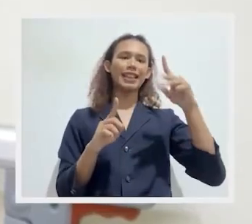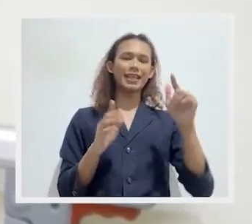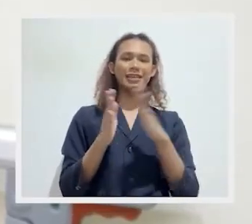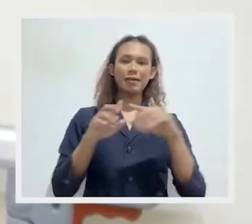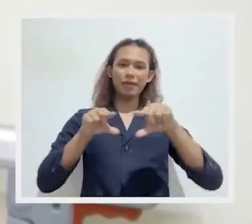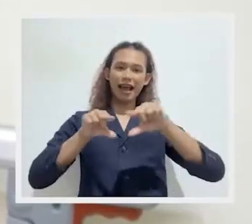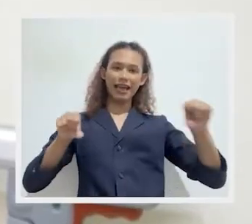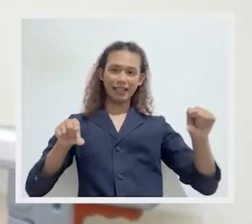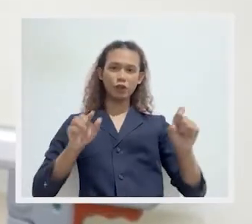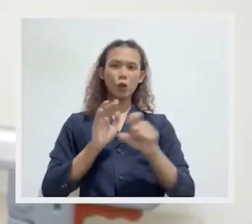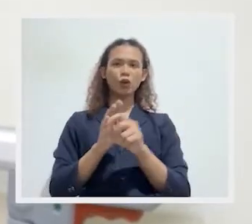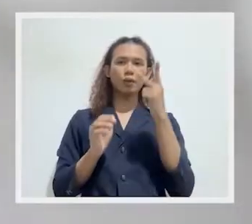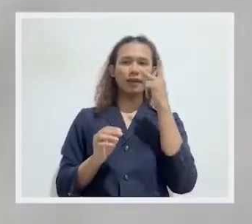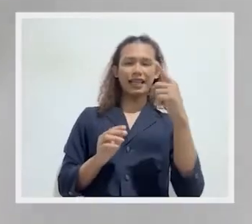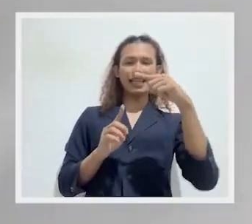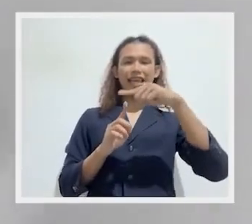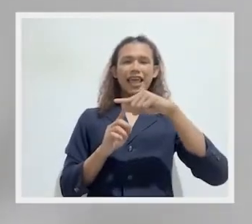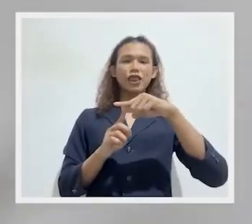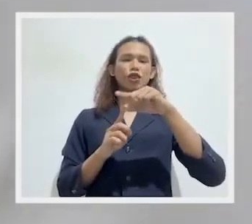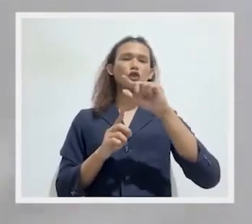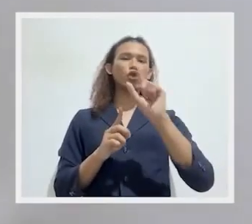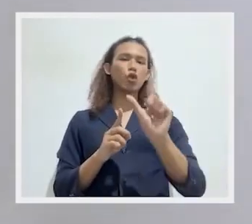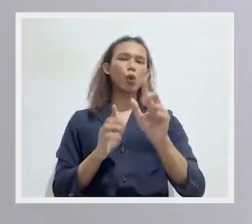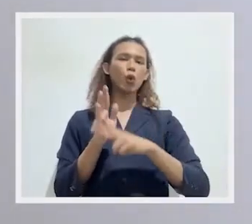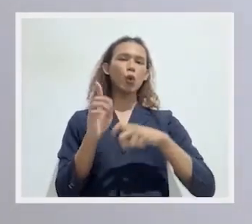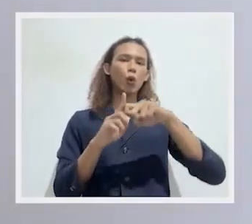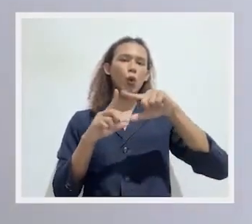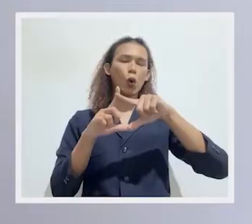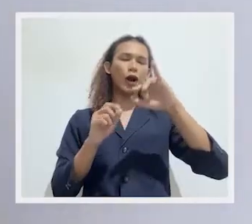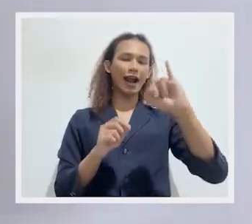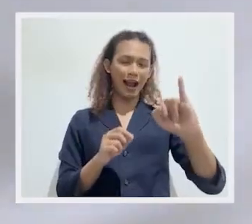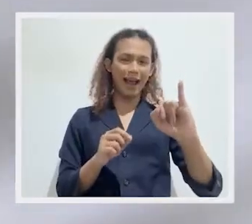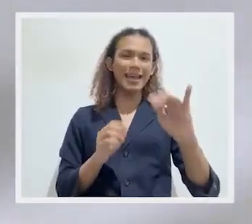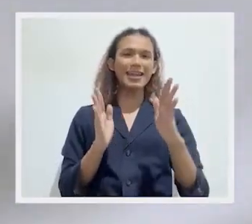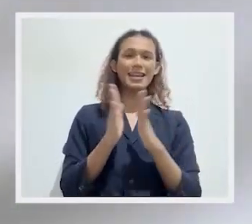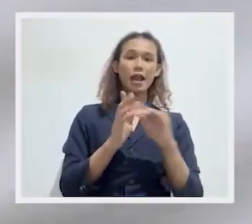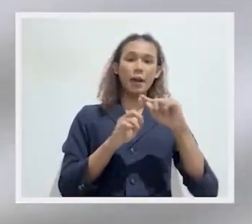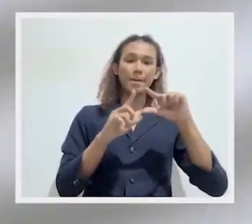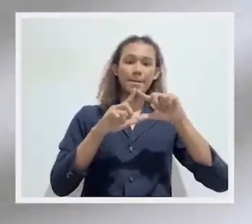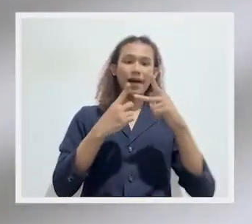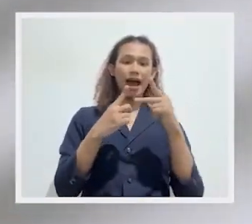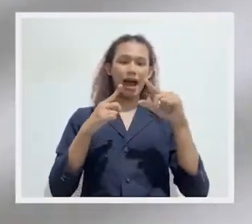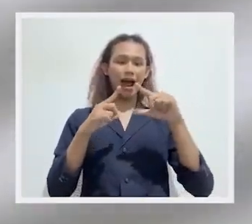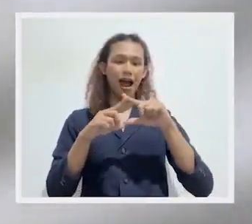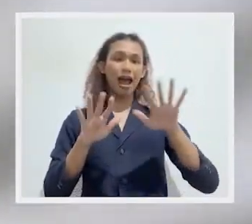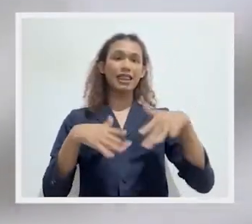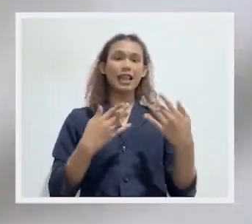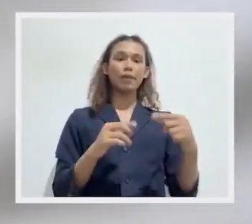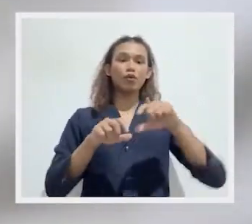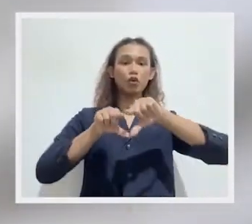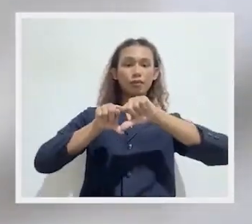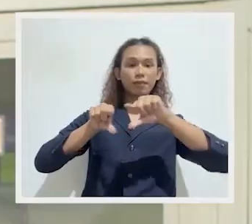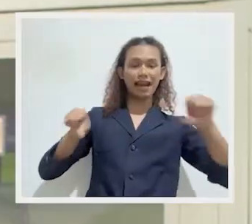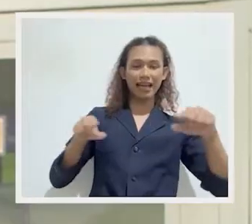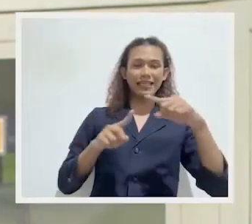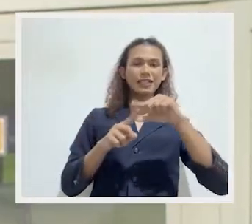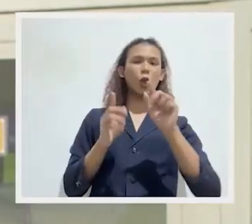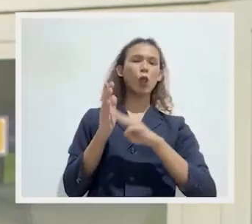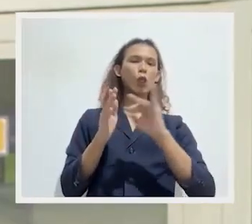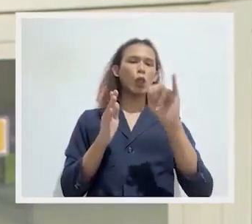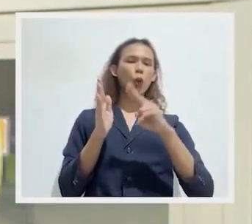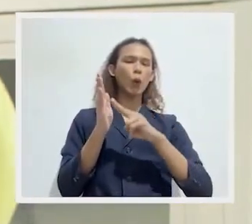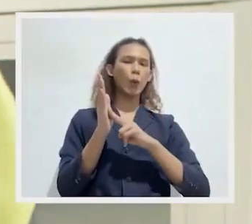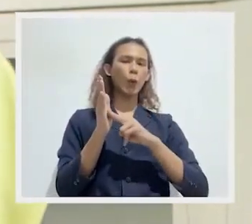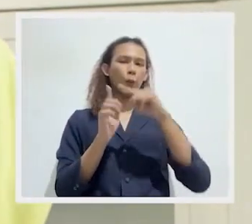penggaris. Goniometer untuk mengukur tungkai kaki antara tulang kering dan paha, sementara penggaris mengukur antara tumit